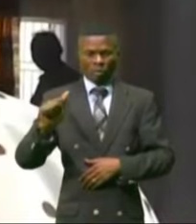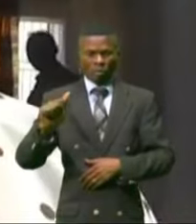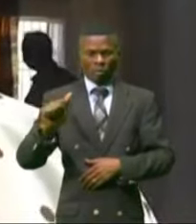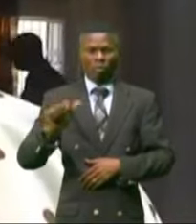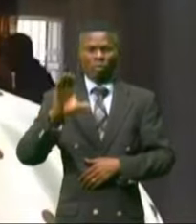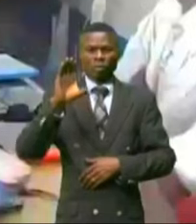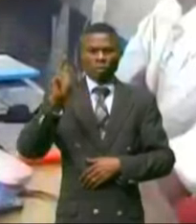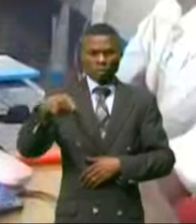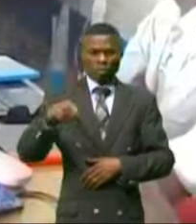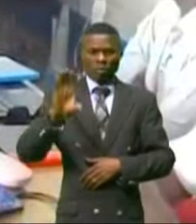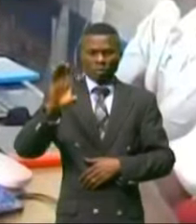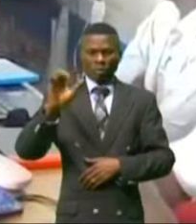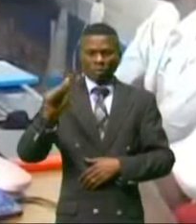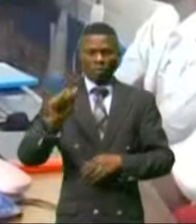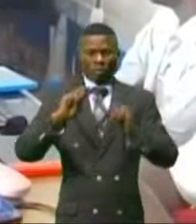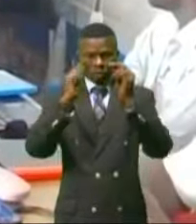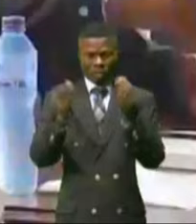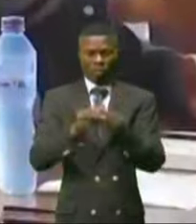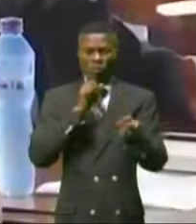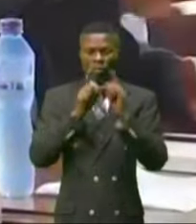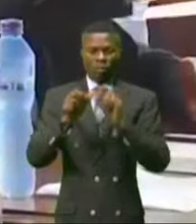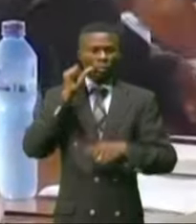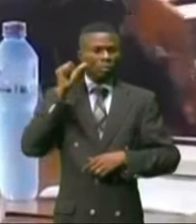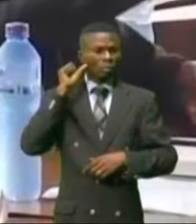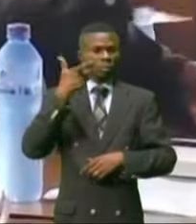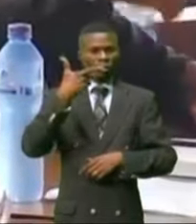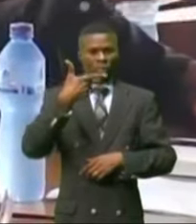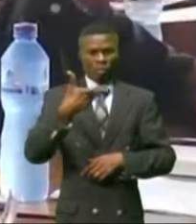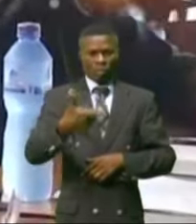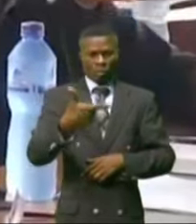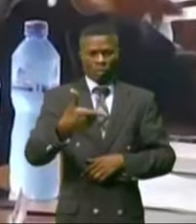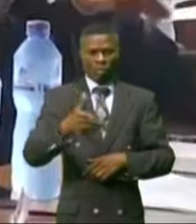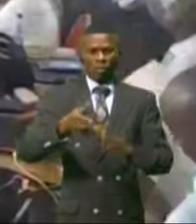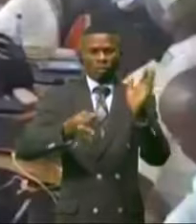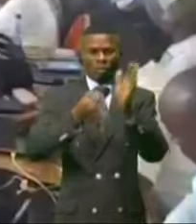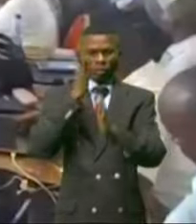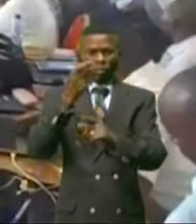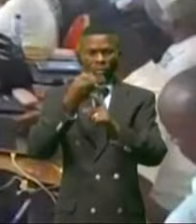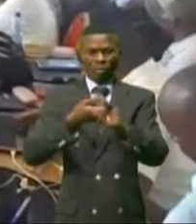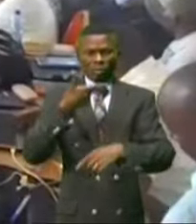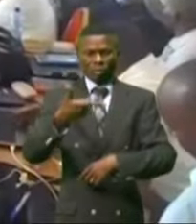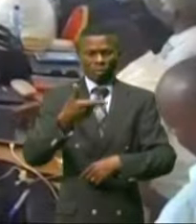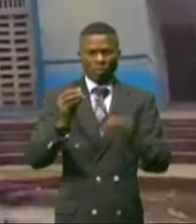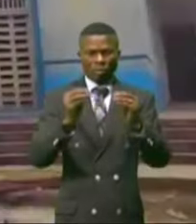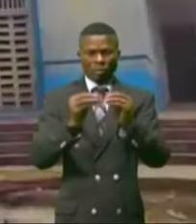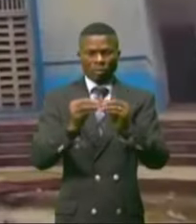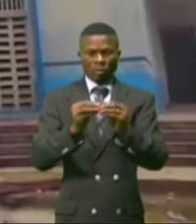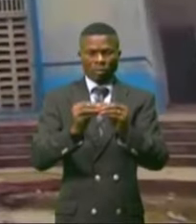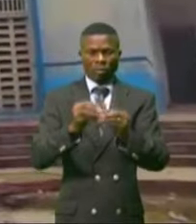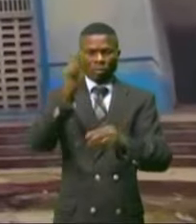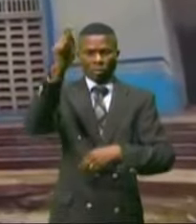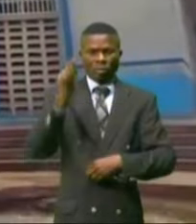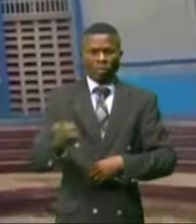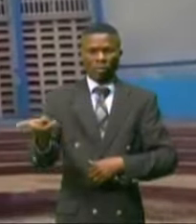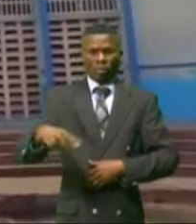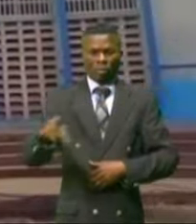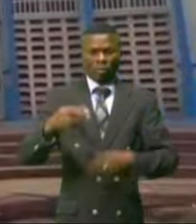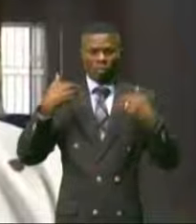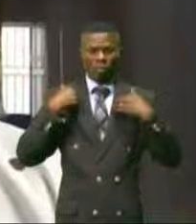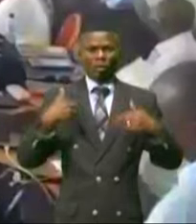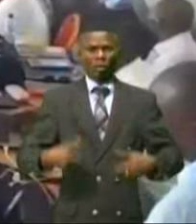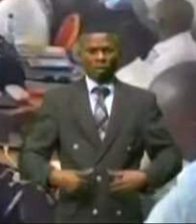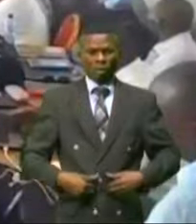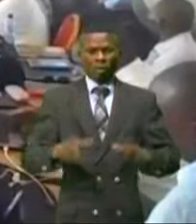dite délégation a échangé hier mardi 13 février à la salle de réunion de la division provinciale de la